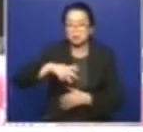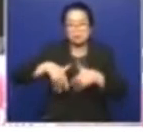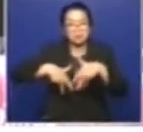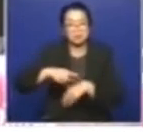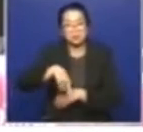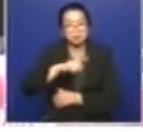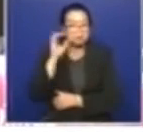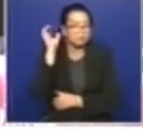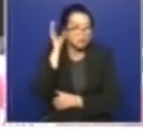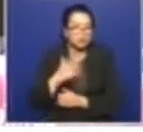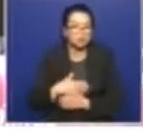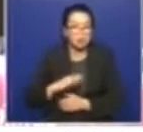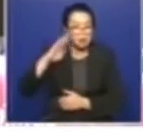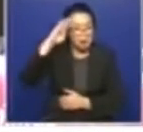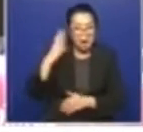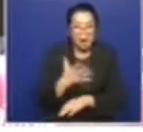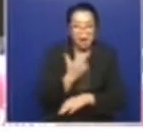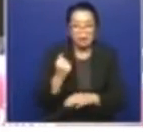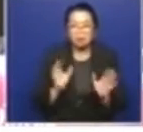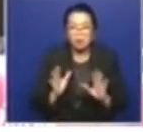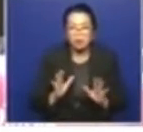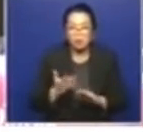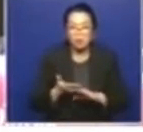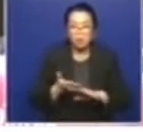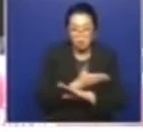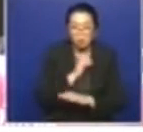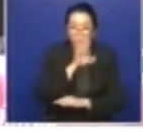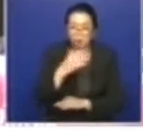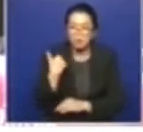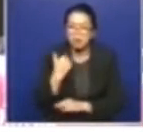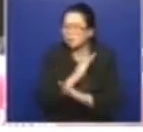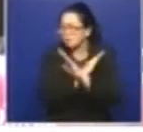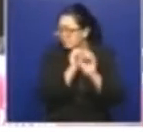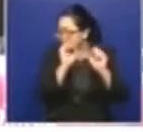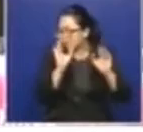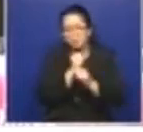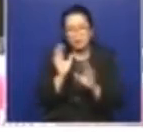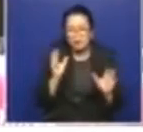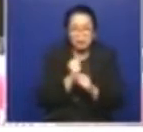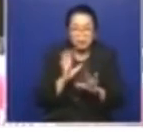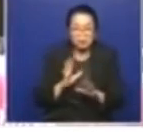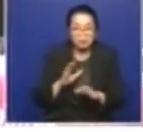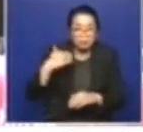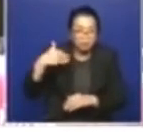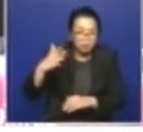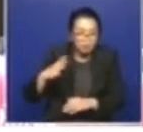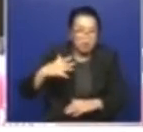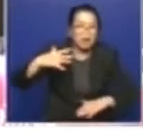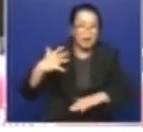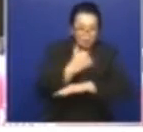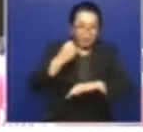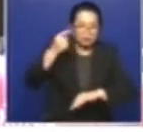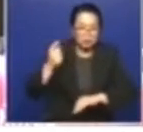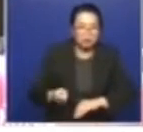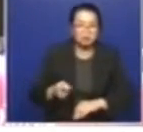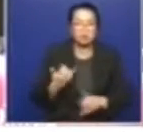จะยึดอำนาจก่อนจะยึดมีใครบอกปฏิเสธกันทั้งนั้นแหละสุดท้ายก็ยึดวันนี้ท่านพูดอะไรก็ตามท่